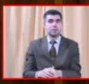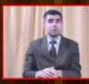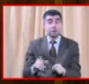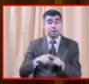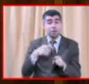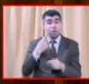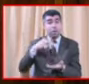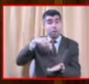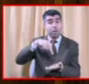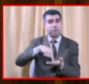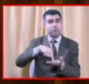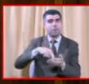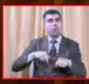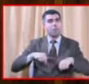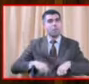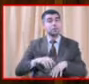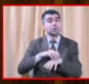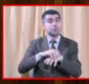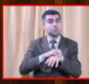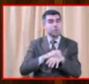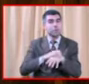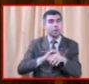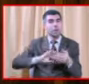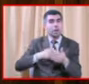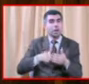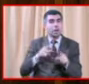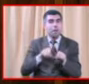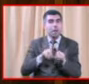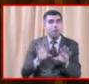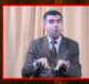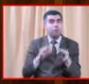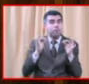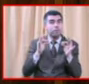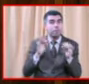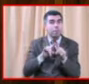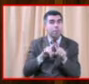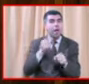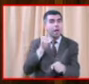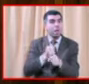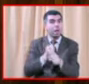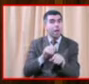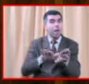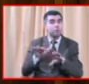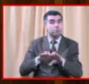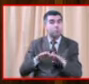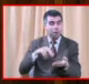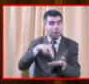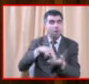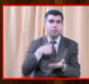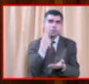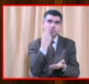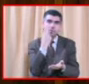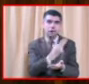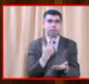المسؤولية ديالي باش ندافع ونقول لكم اش عملوا الناس في الميدان وفي عين المكان